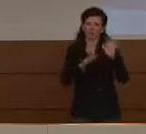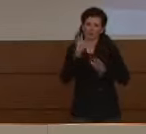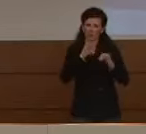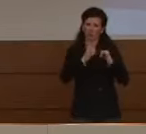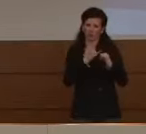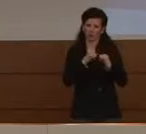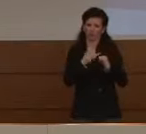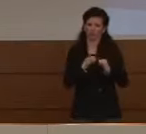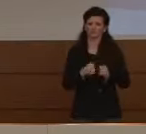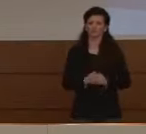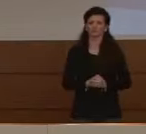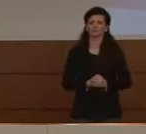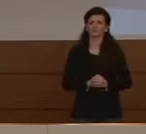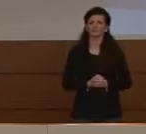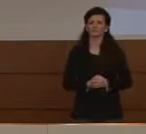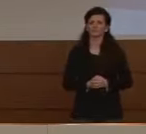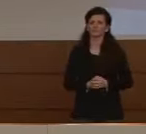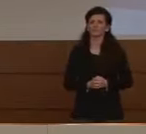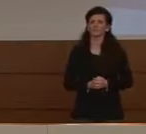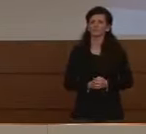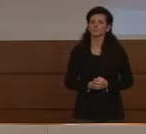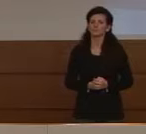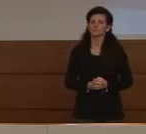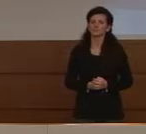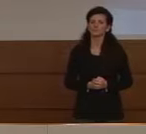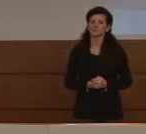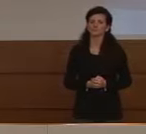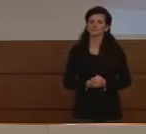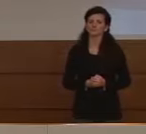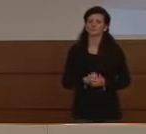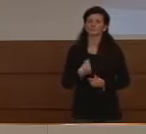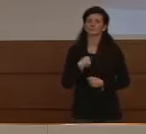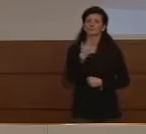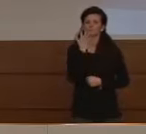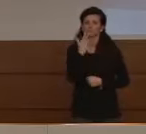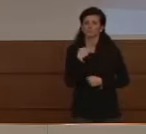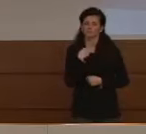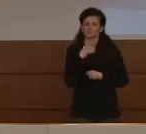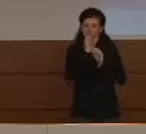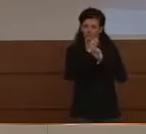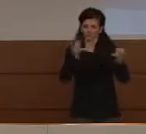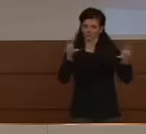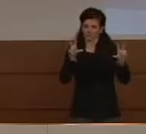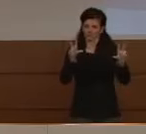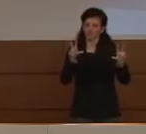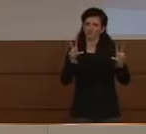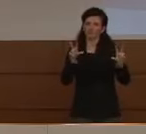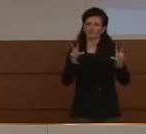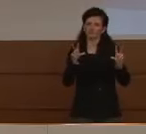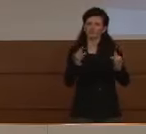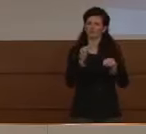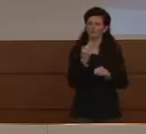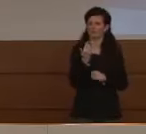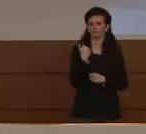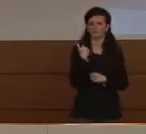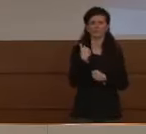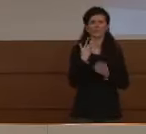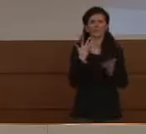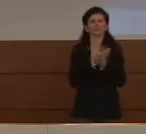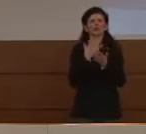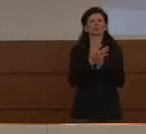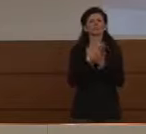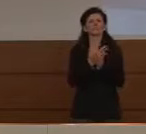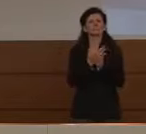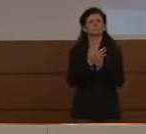una comunicazione volevo fare riguardo a una notizia che uscita riguardo la distribuzione di mascherine